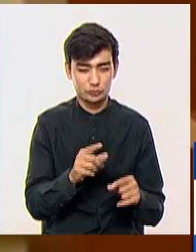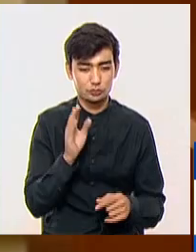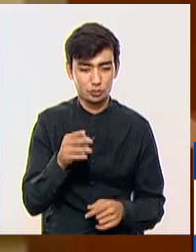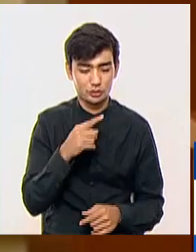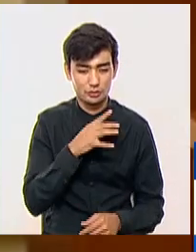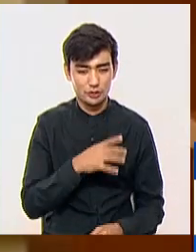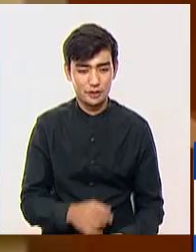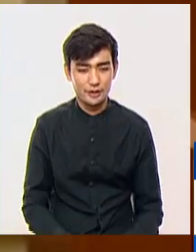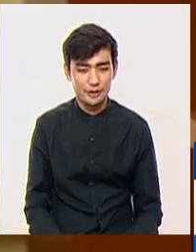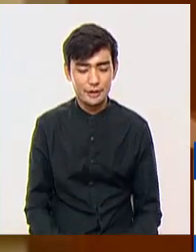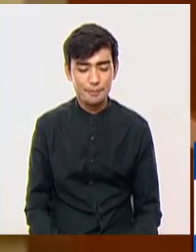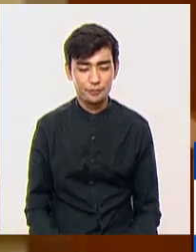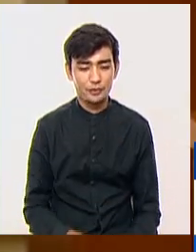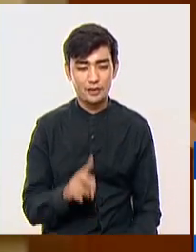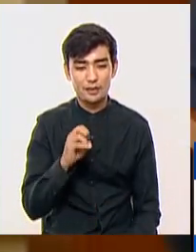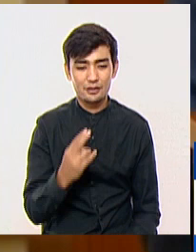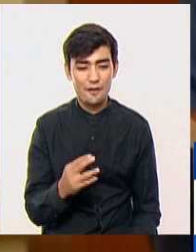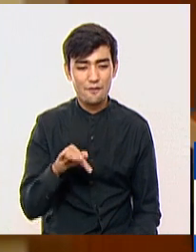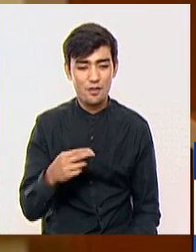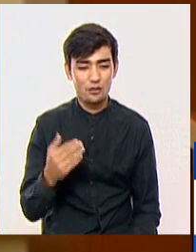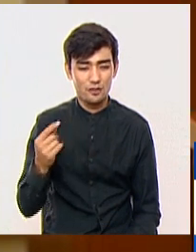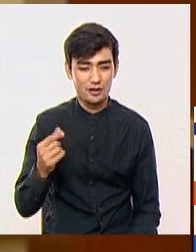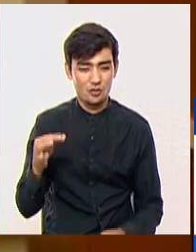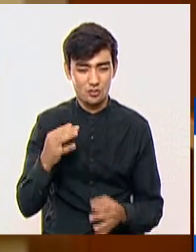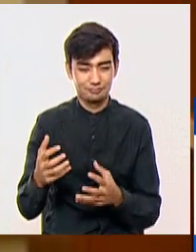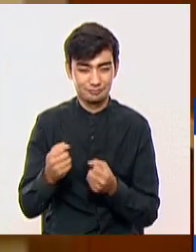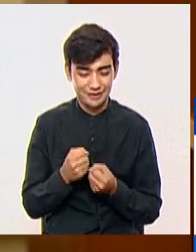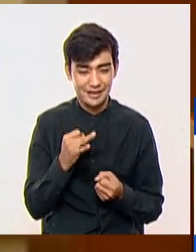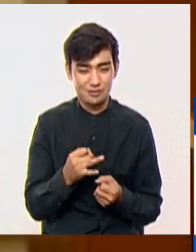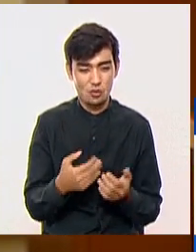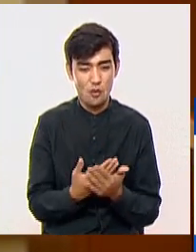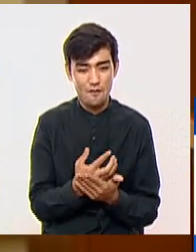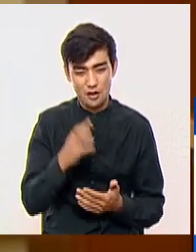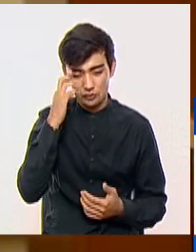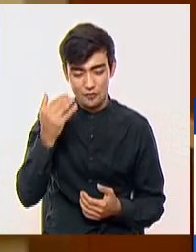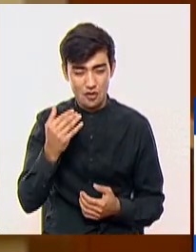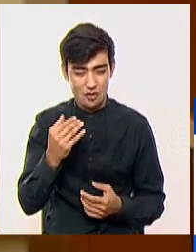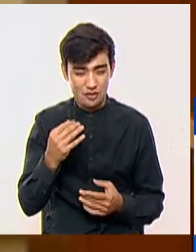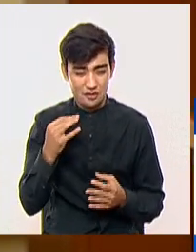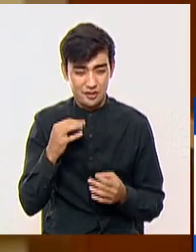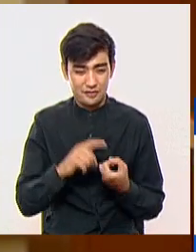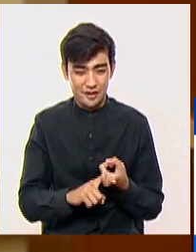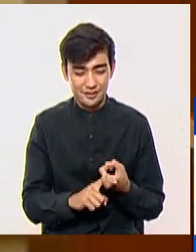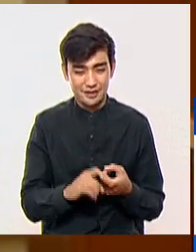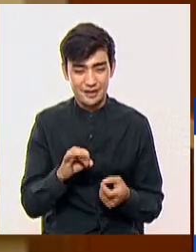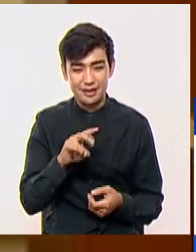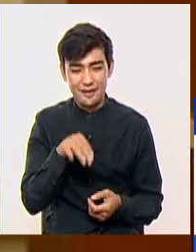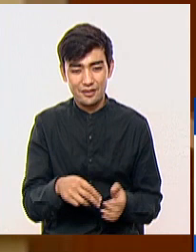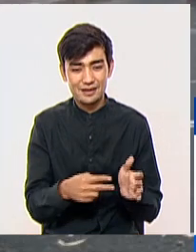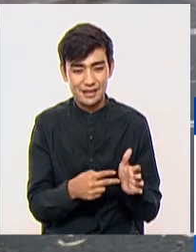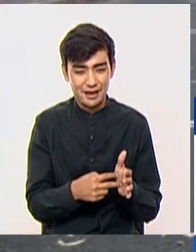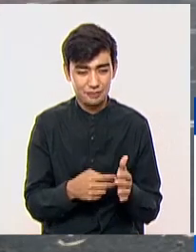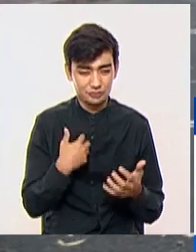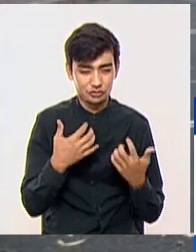отыр. Ұлттық қордан берілетін кепілдендірілген трансфертің көлемі жаңа бюджет қағидаға сәйкес мұнайға кесімді бағаны ескере отырып